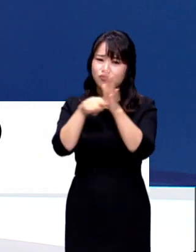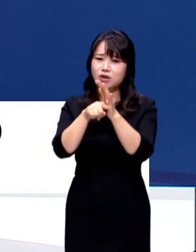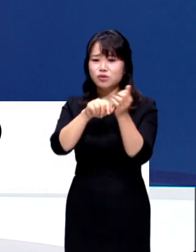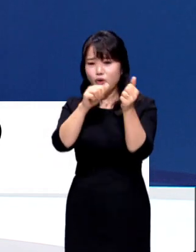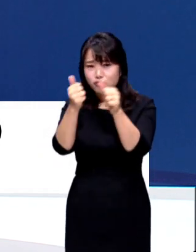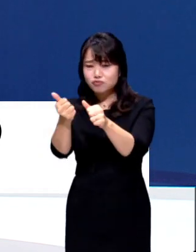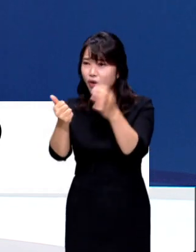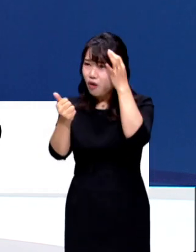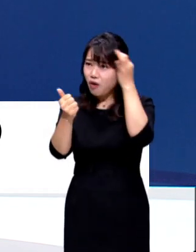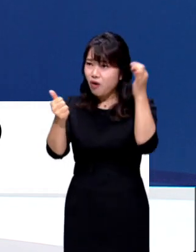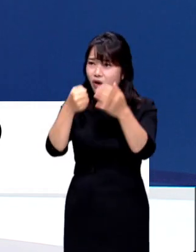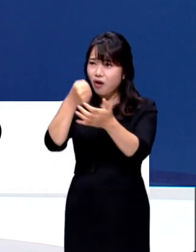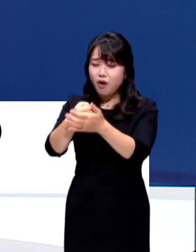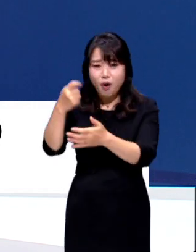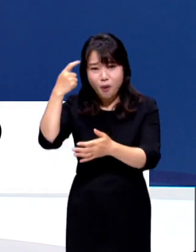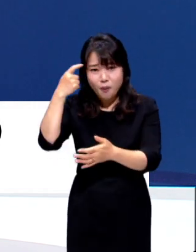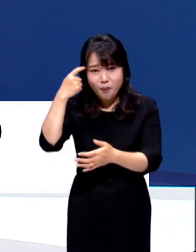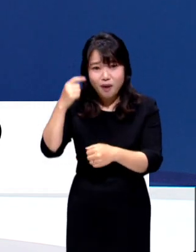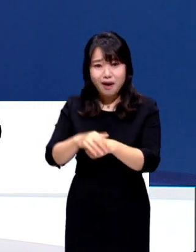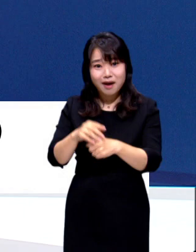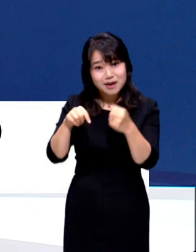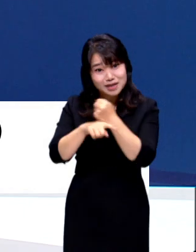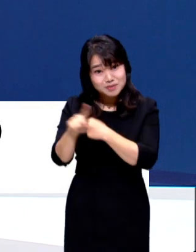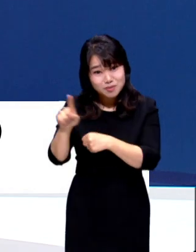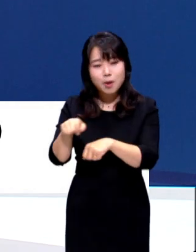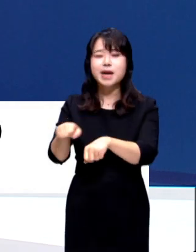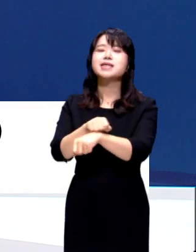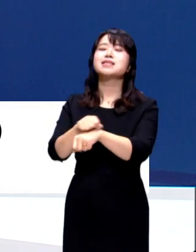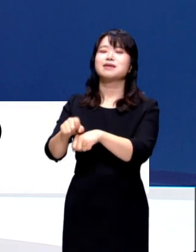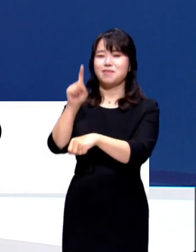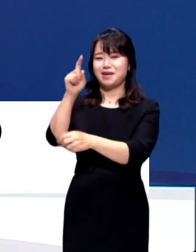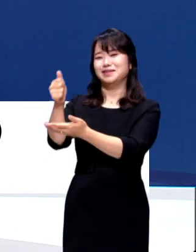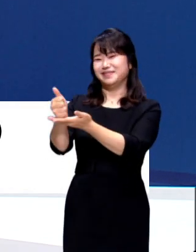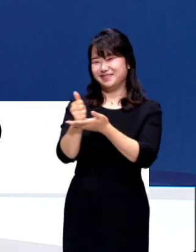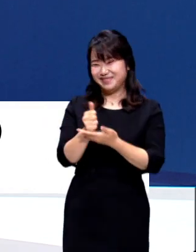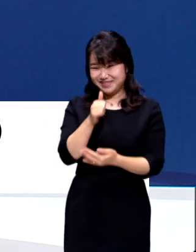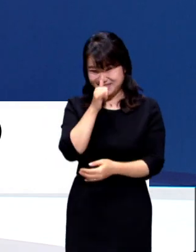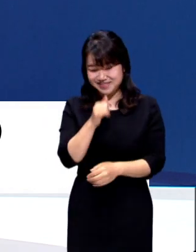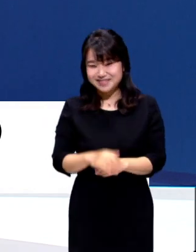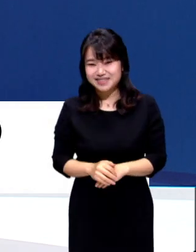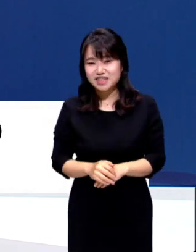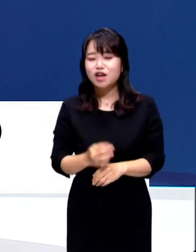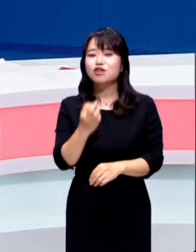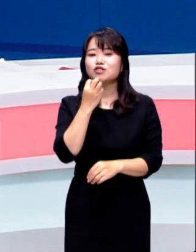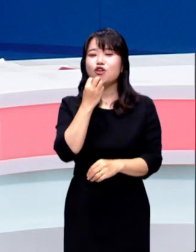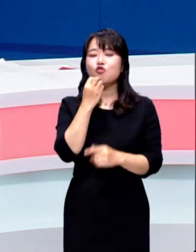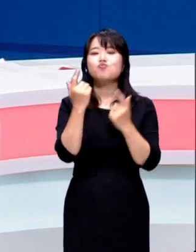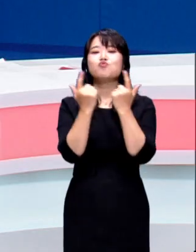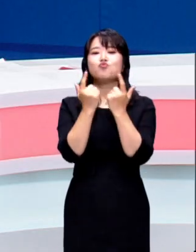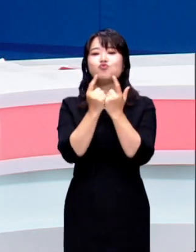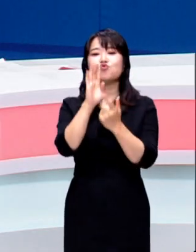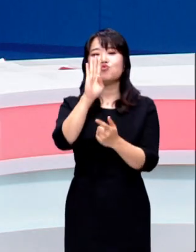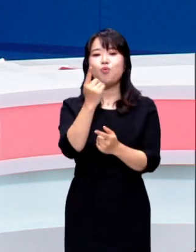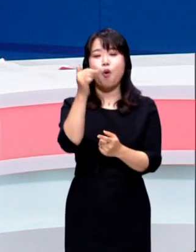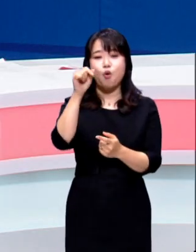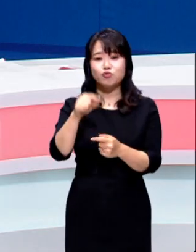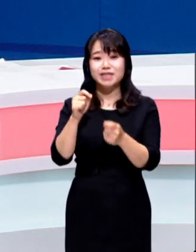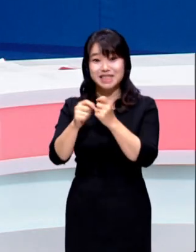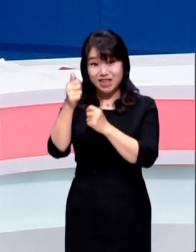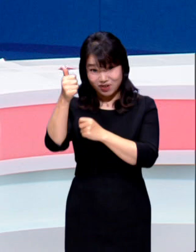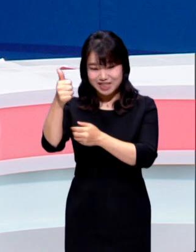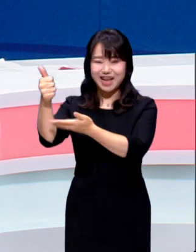또 그 의미는 무엇인지 알아보고자 저희가 특별한 분을 스튜디오에 모셨습니다. 네, 서울 북부보훈지청 이광현